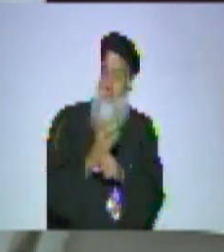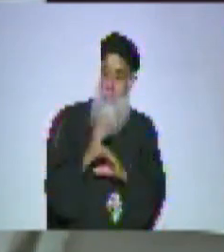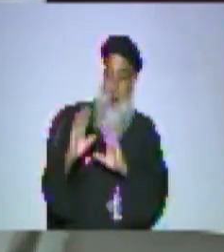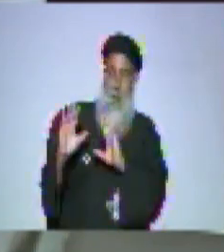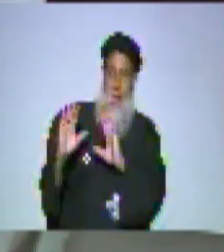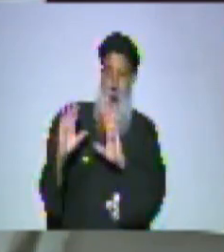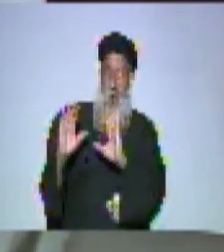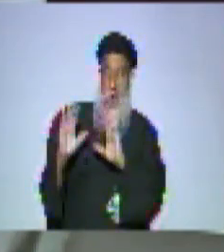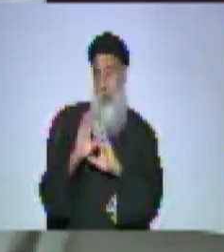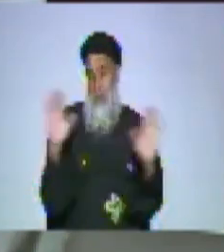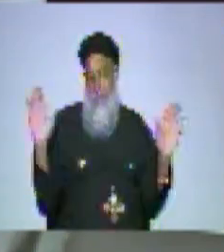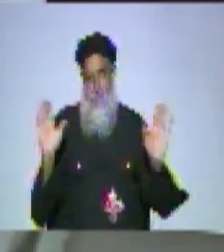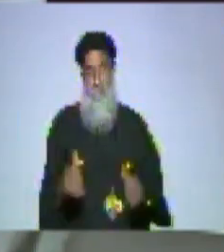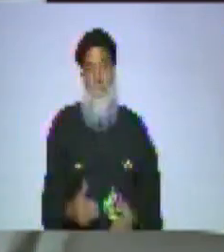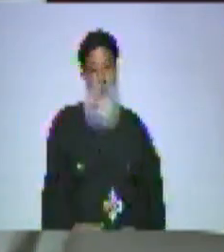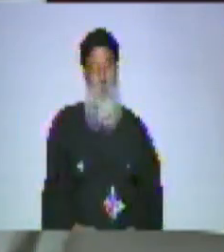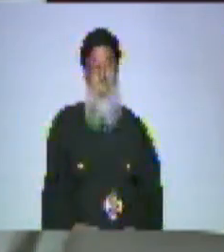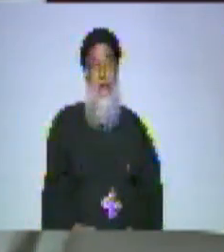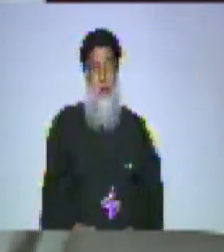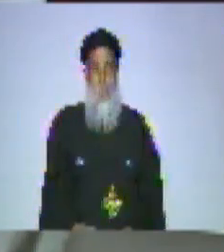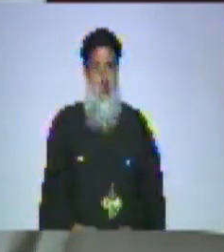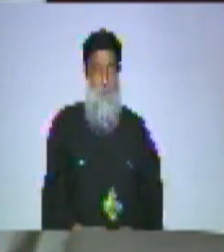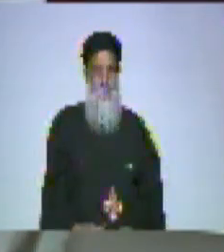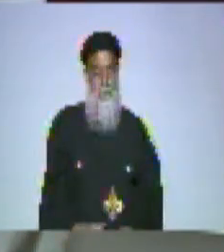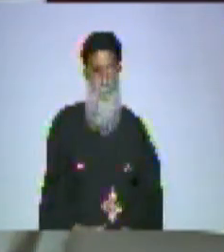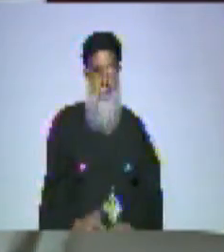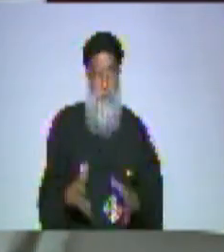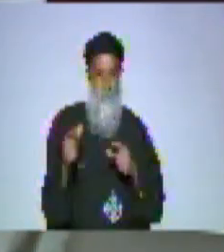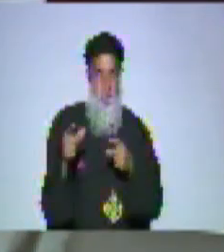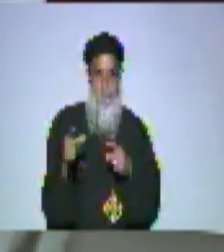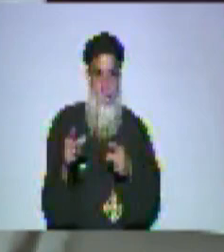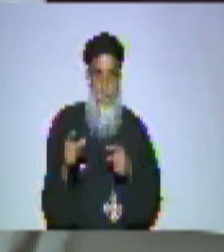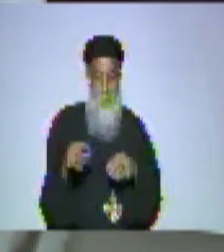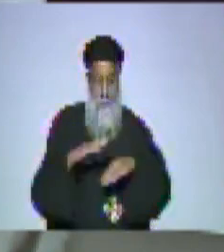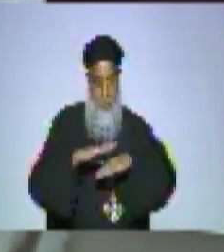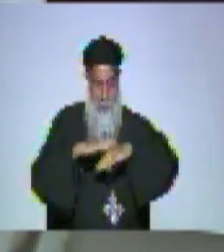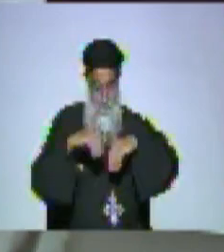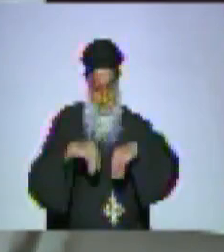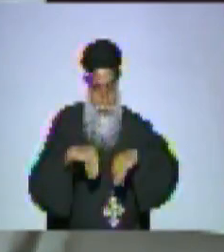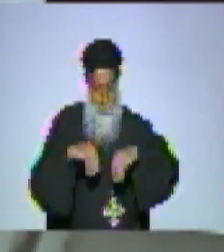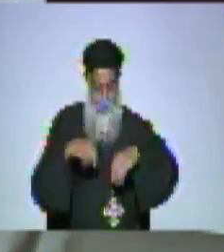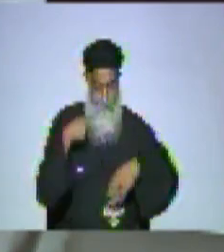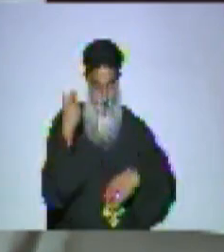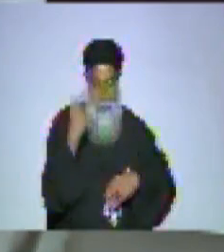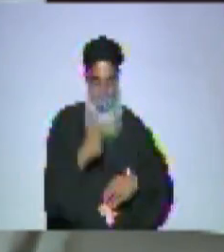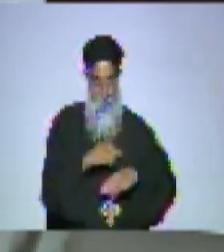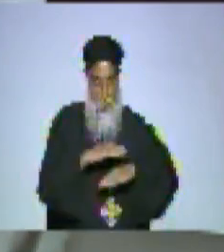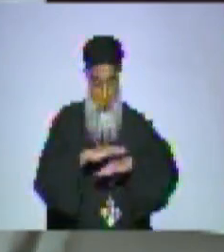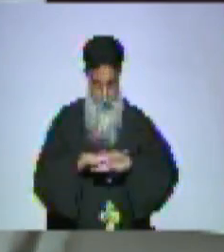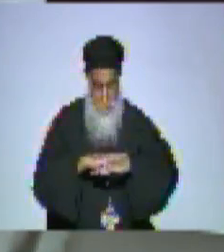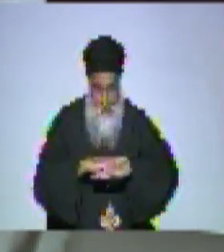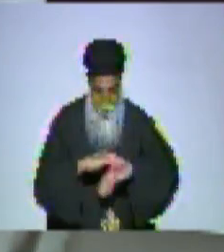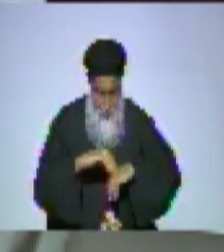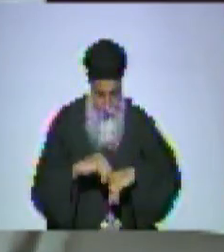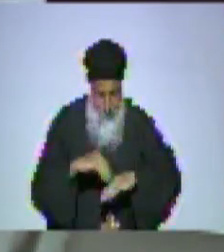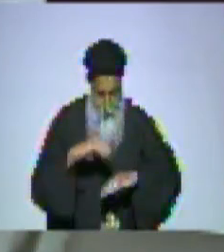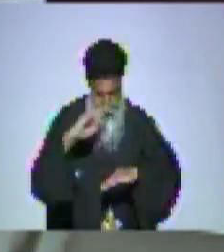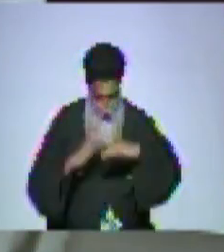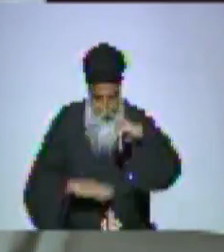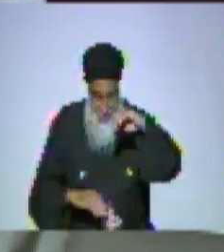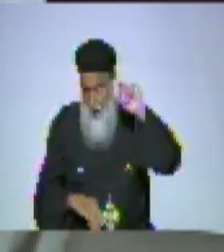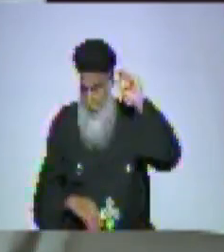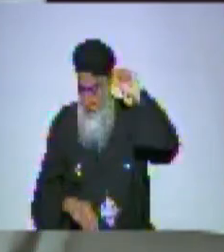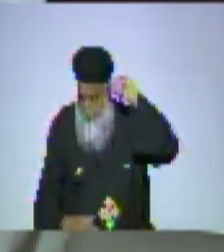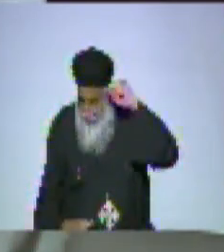بس وما خافت ربنا تخليني احترم المقدسات ابعد عن الخطيه